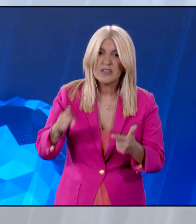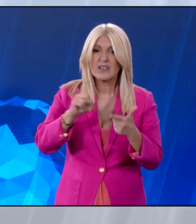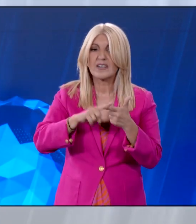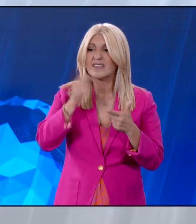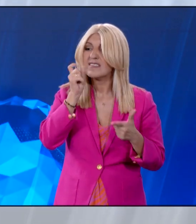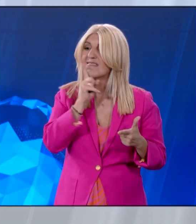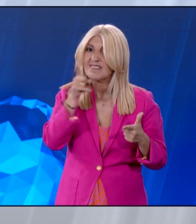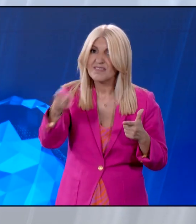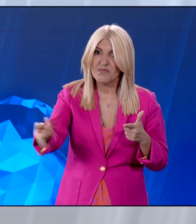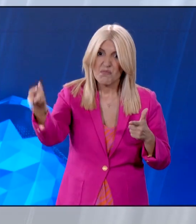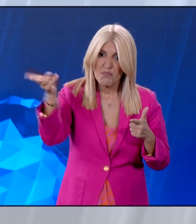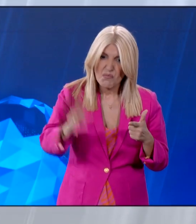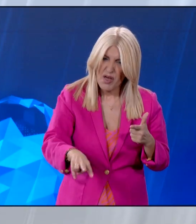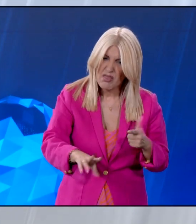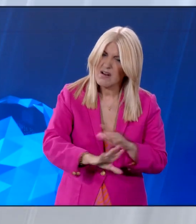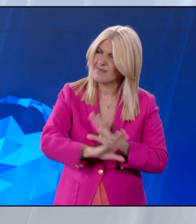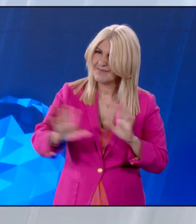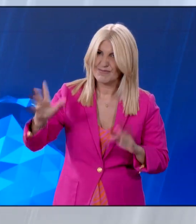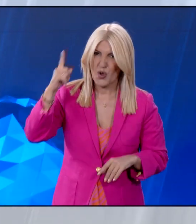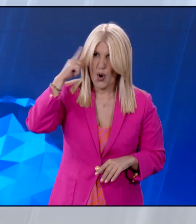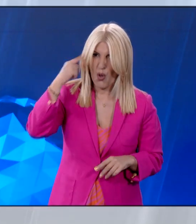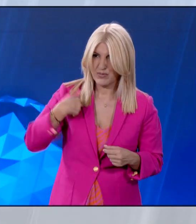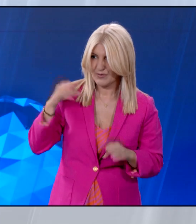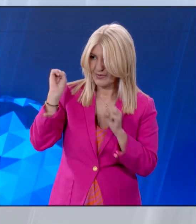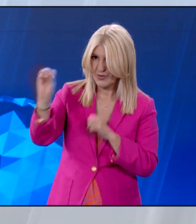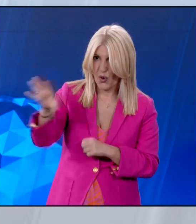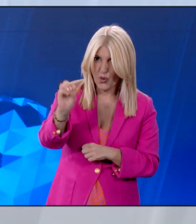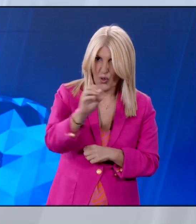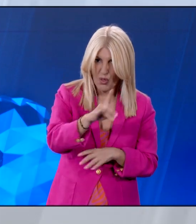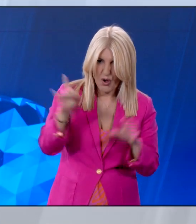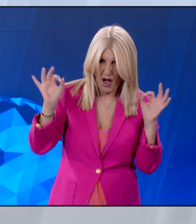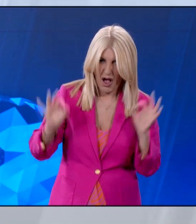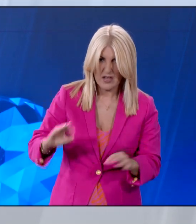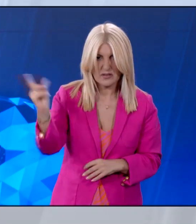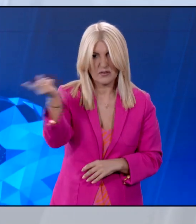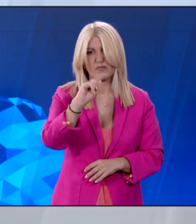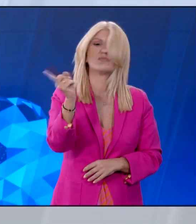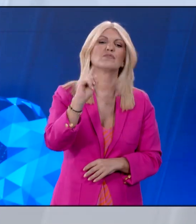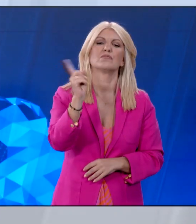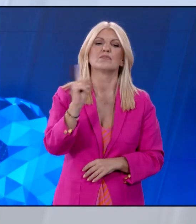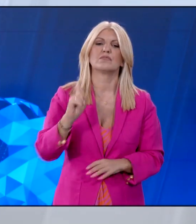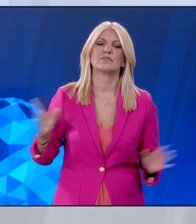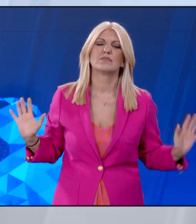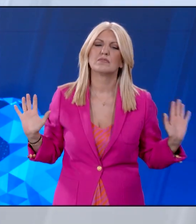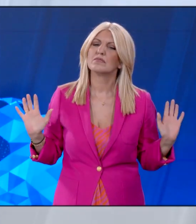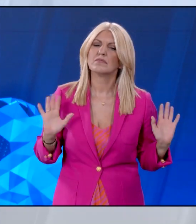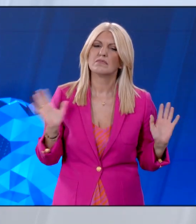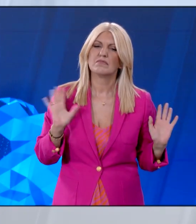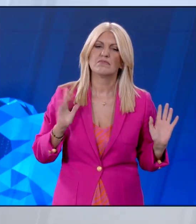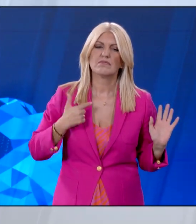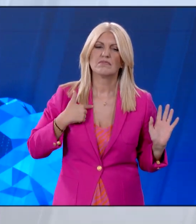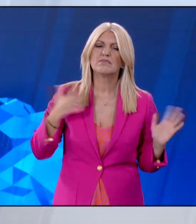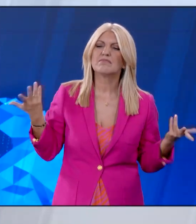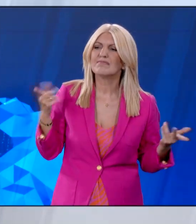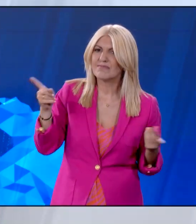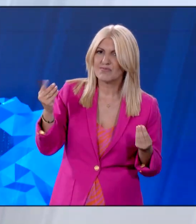هذا بالنسبة لنا هلا لكل اللي عم بيناقشونا بالعالم وعم يتصلوا وعم يحكوا ومشاكل